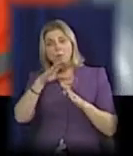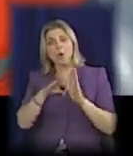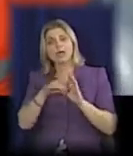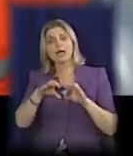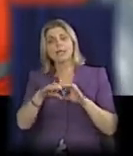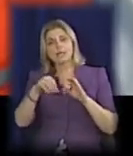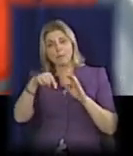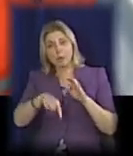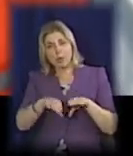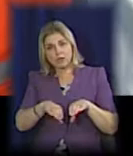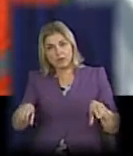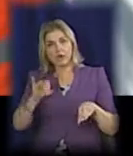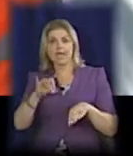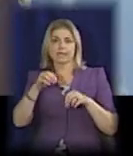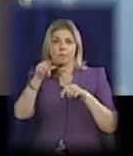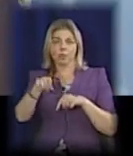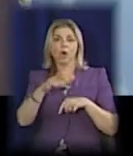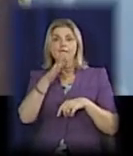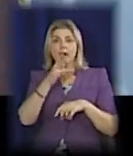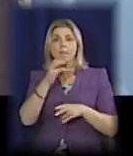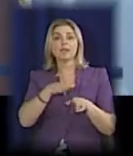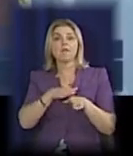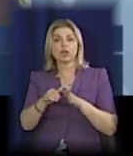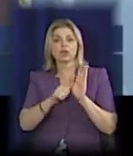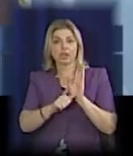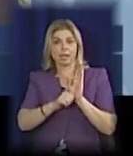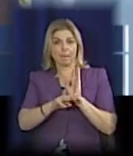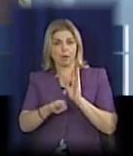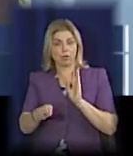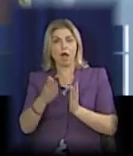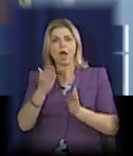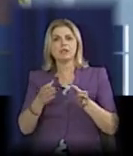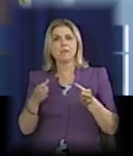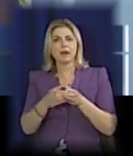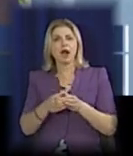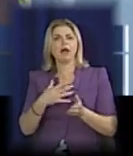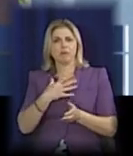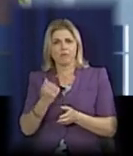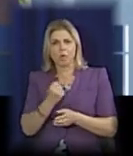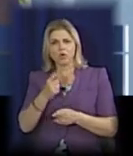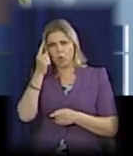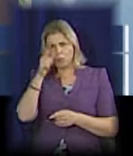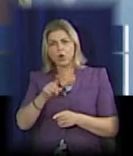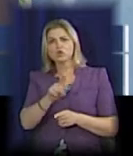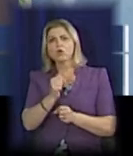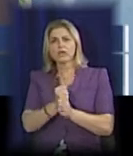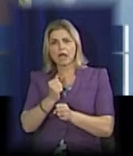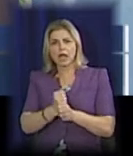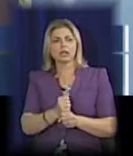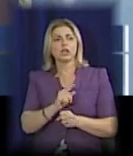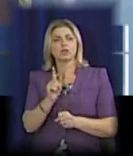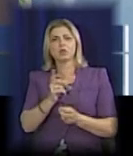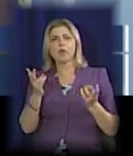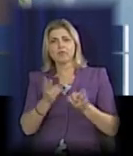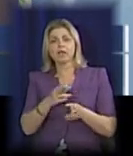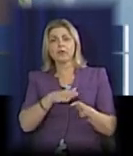на виконання – 60 хвилин. Якщо бригада згуртована і все робить правильно, якщо кожен знає, що йому потрібно робити, що йому